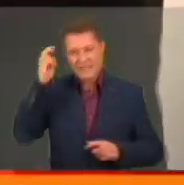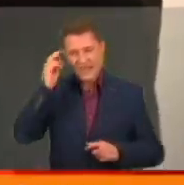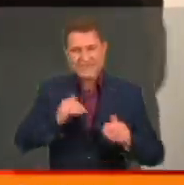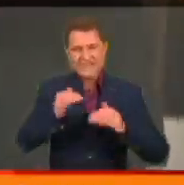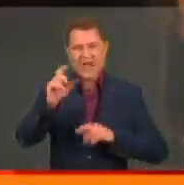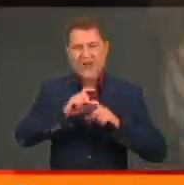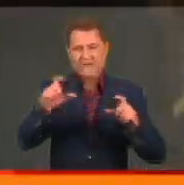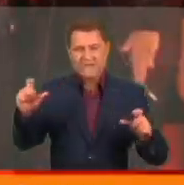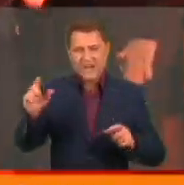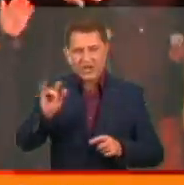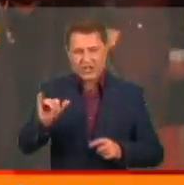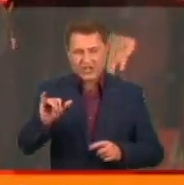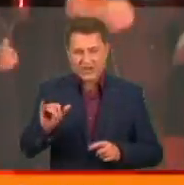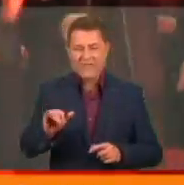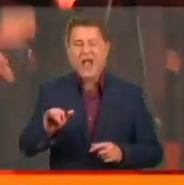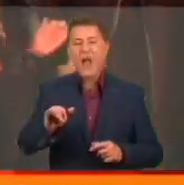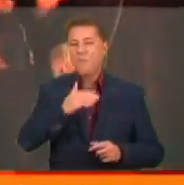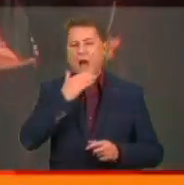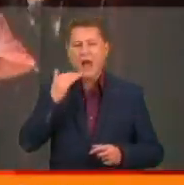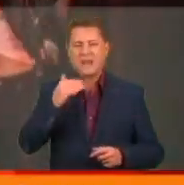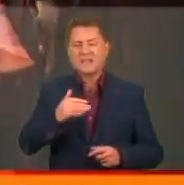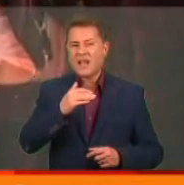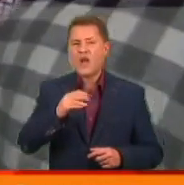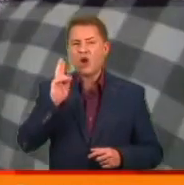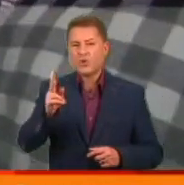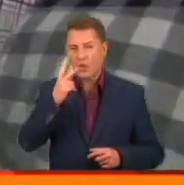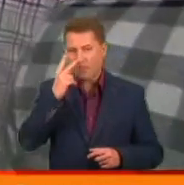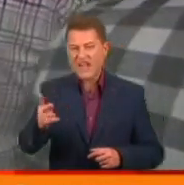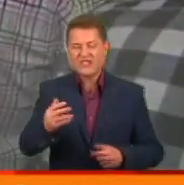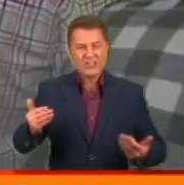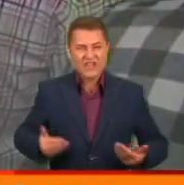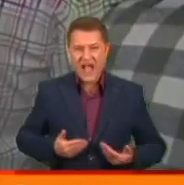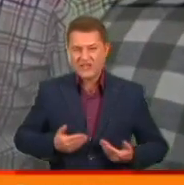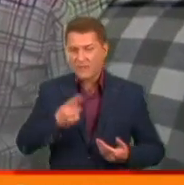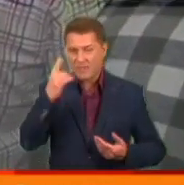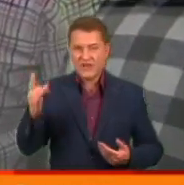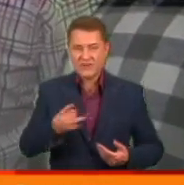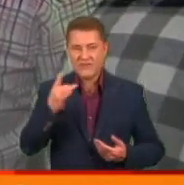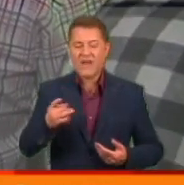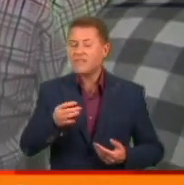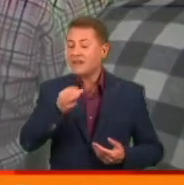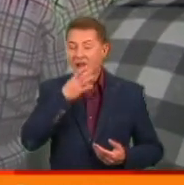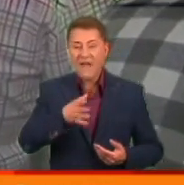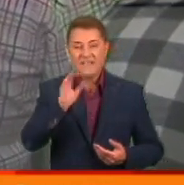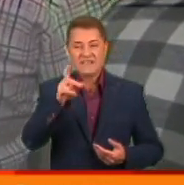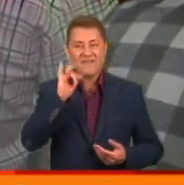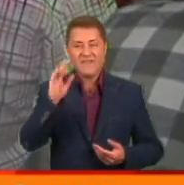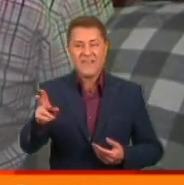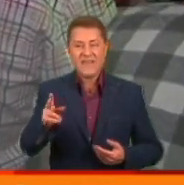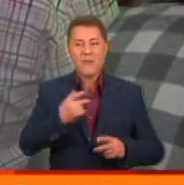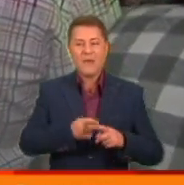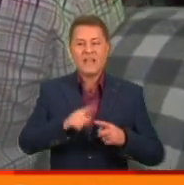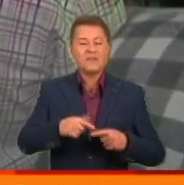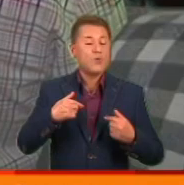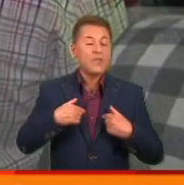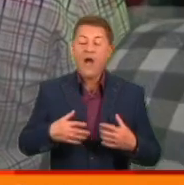масівки вперше бачить зірку наживо і ледь стримує емоції. Мені дуже подобається. Мені взагалі Олег Вінник подобається. І тому я взагалі в